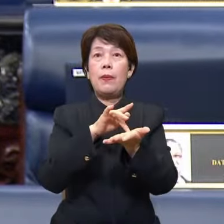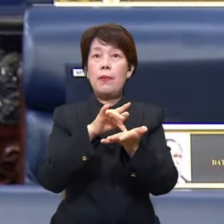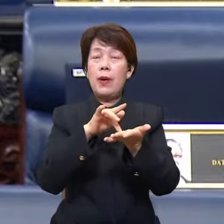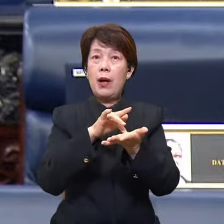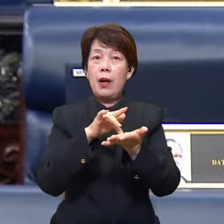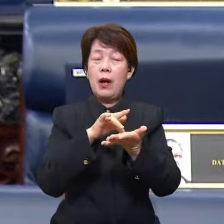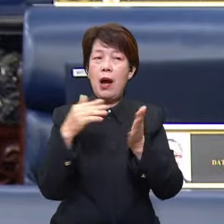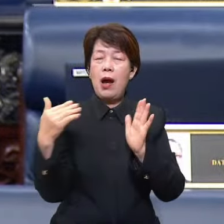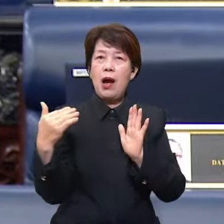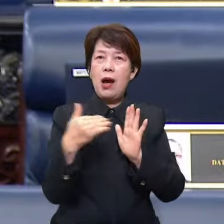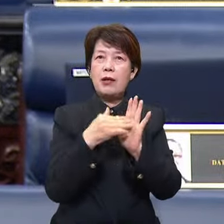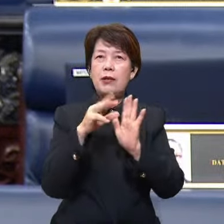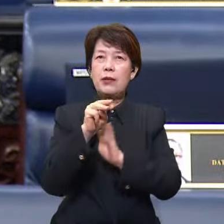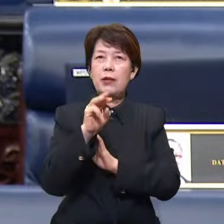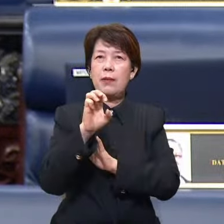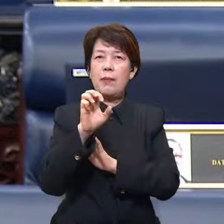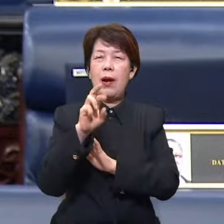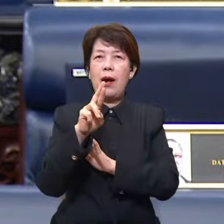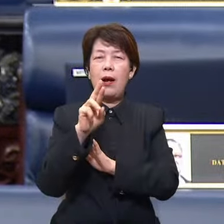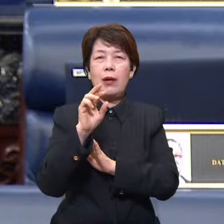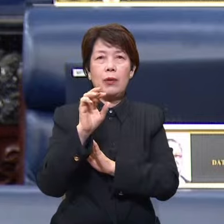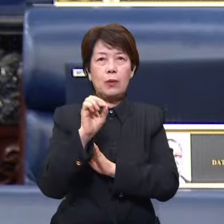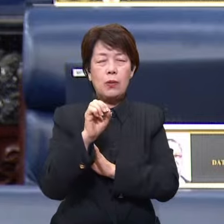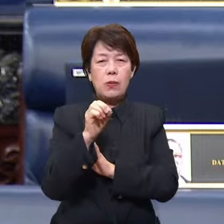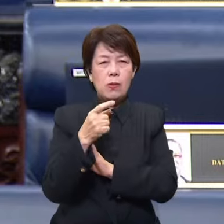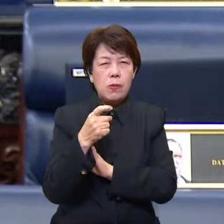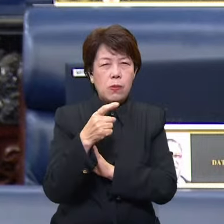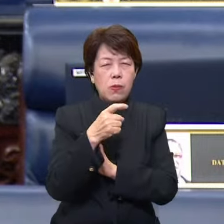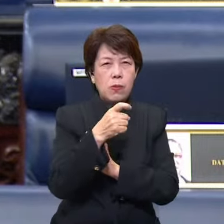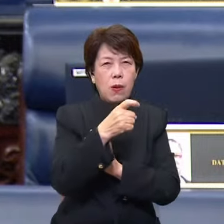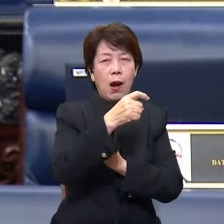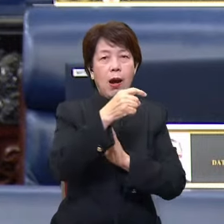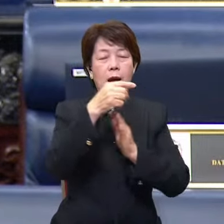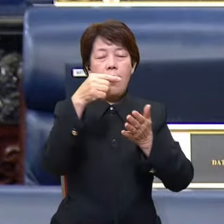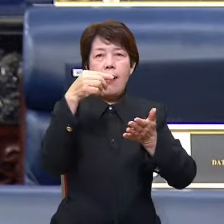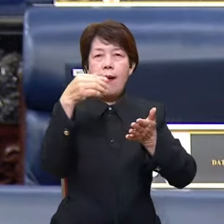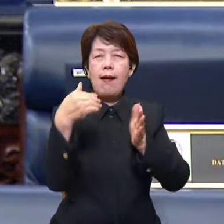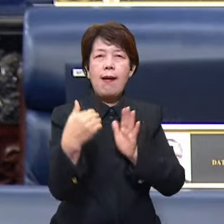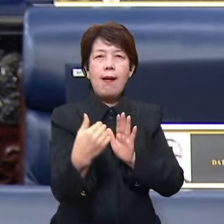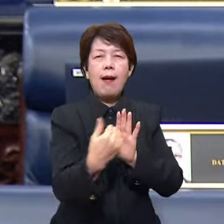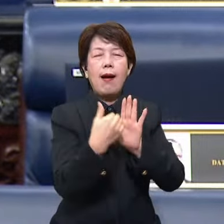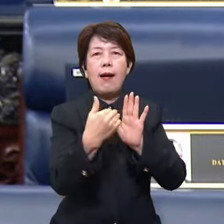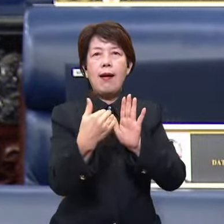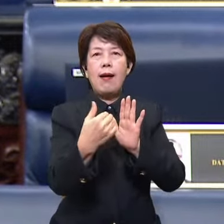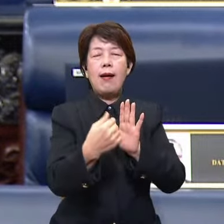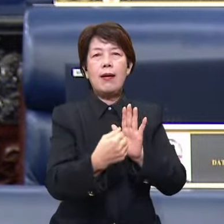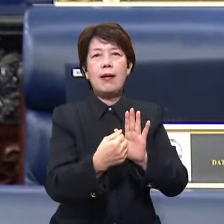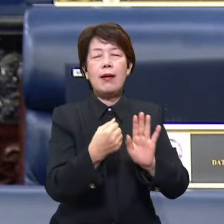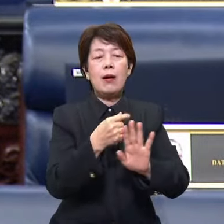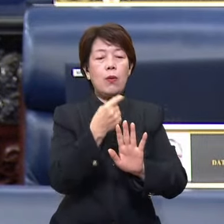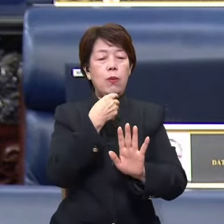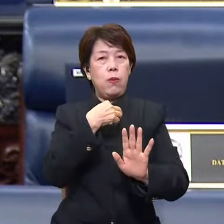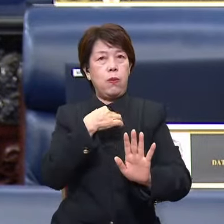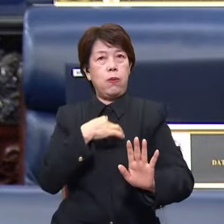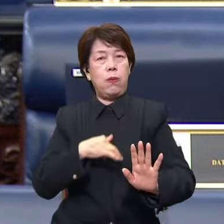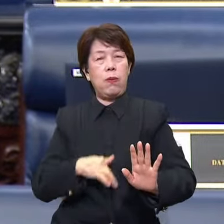dikatakan antimikrob, sama ada mikrob itu adalah sifatnya bakteria, virus, protozoa dan selainnya,